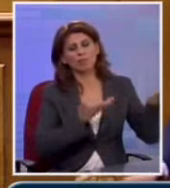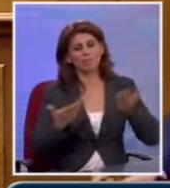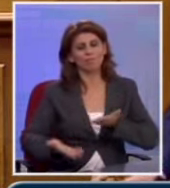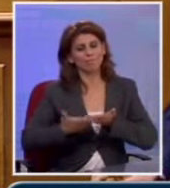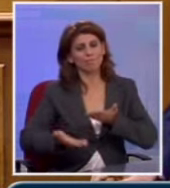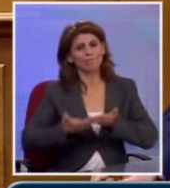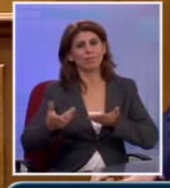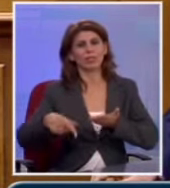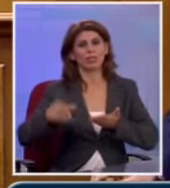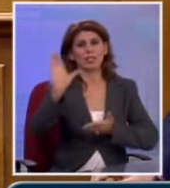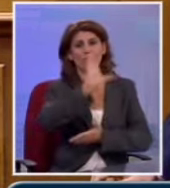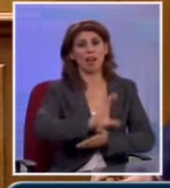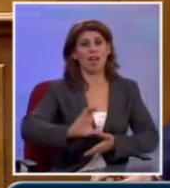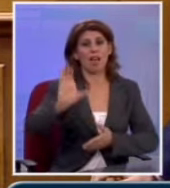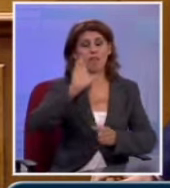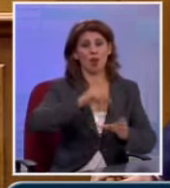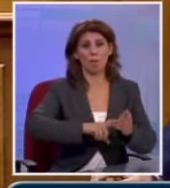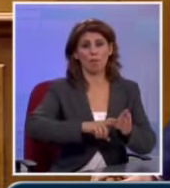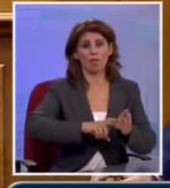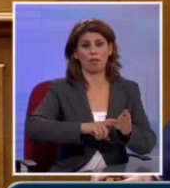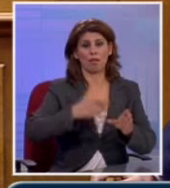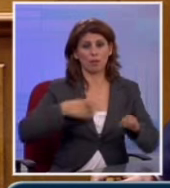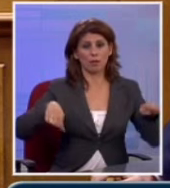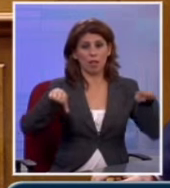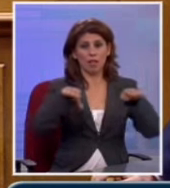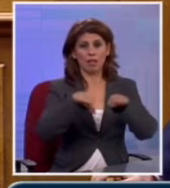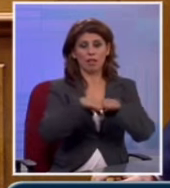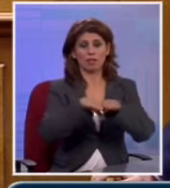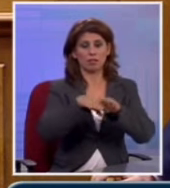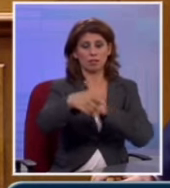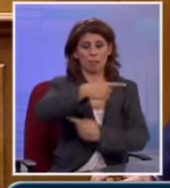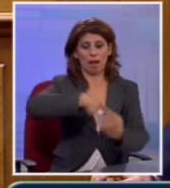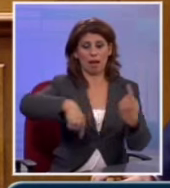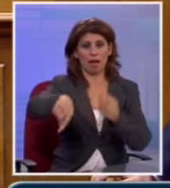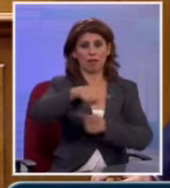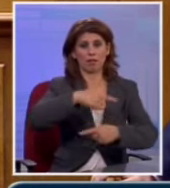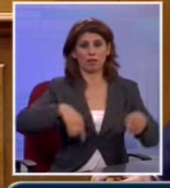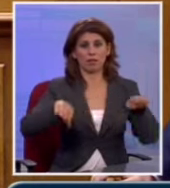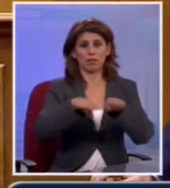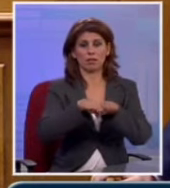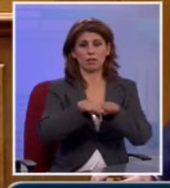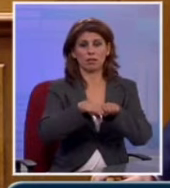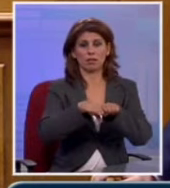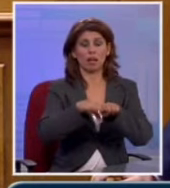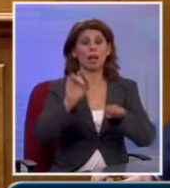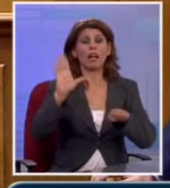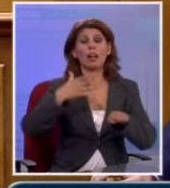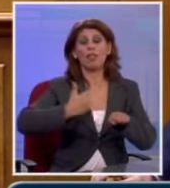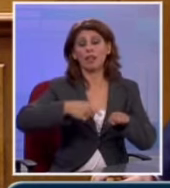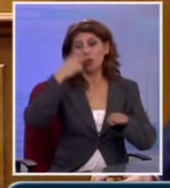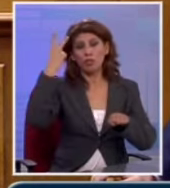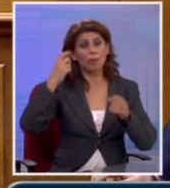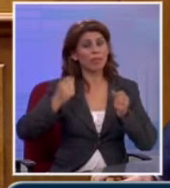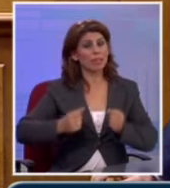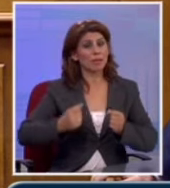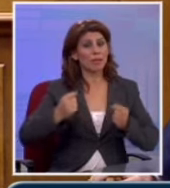οικοδόμημα. Είμαστε ίσοι μεταξύ ίσων. Κανείς δεν έχει το δικαίωμα, ούτε καν θεσμικά,